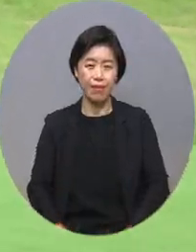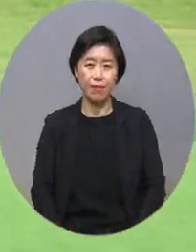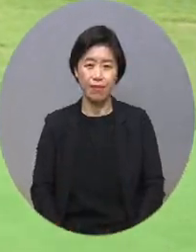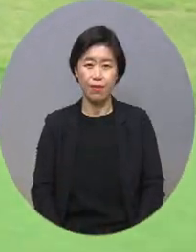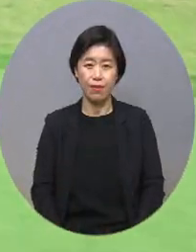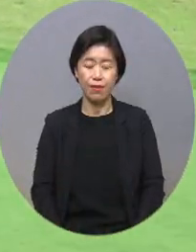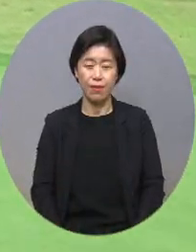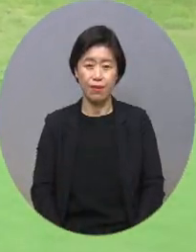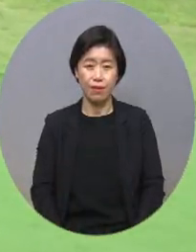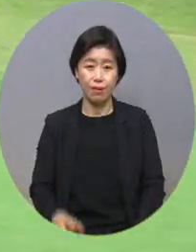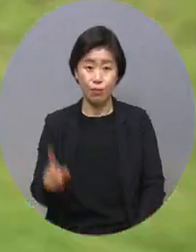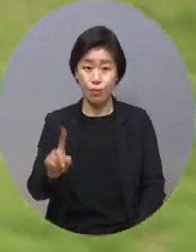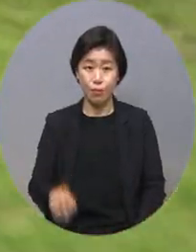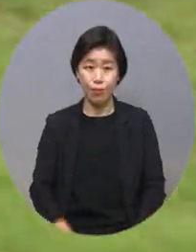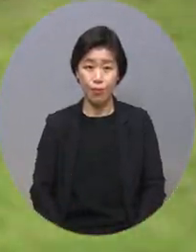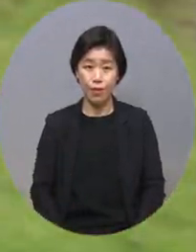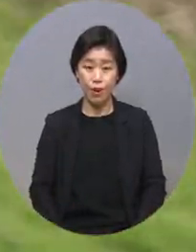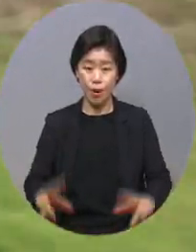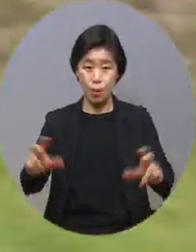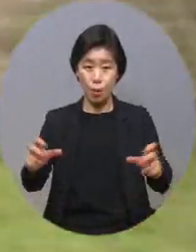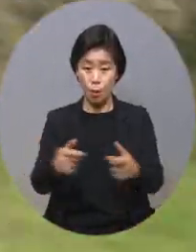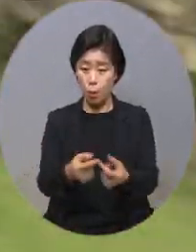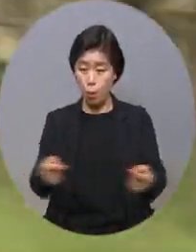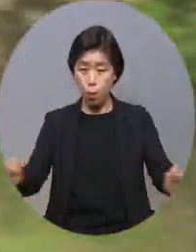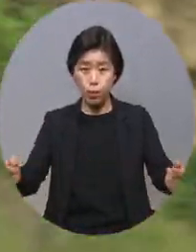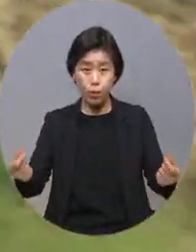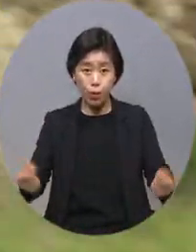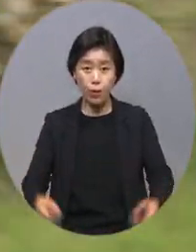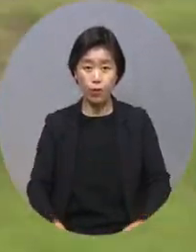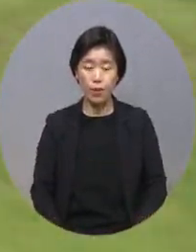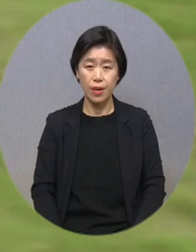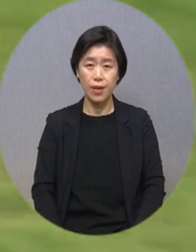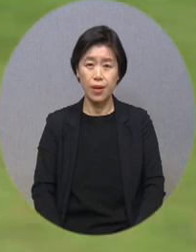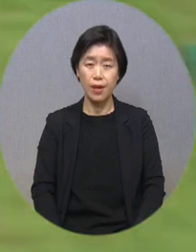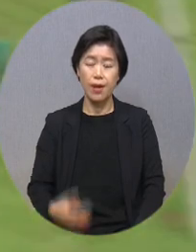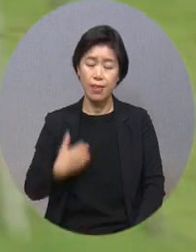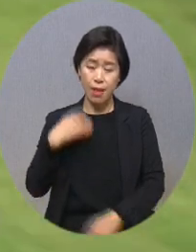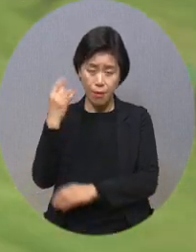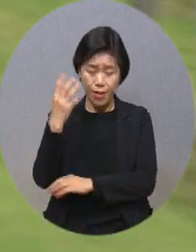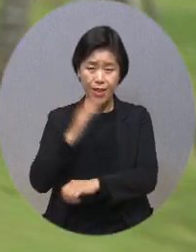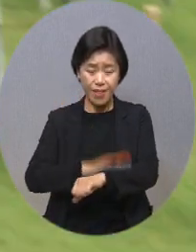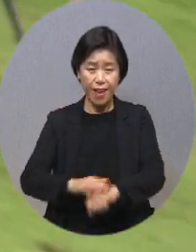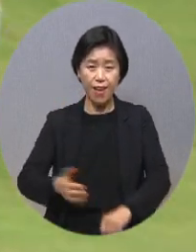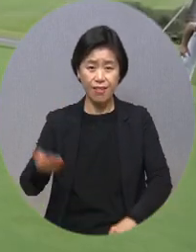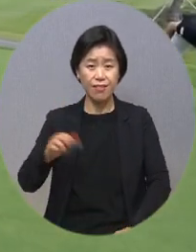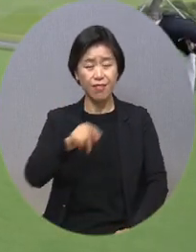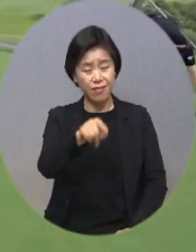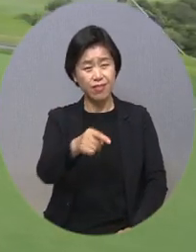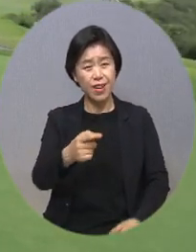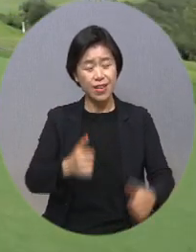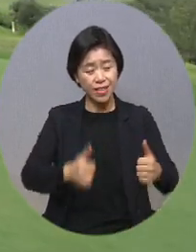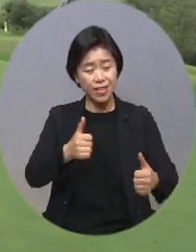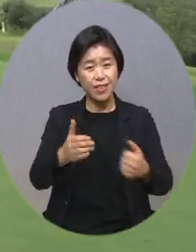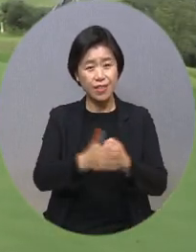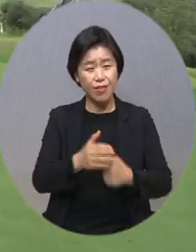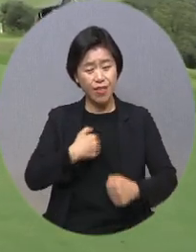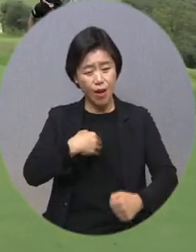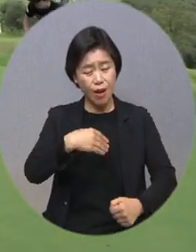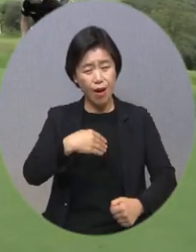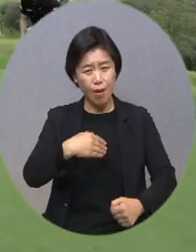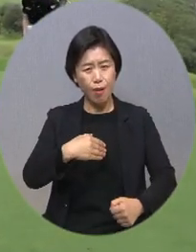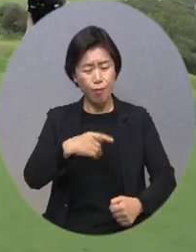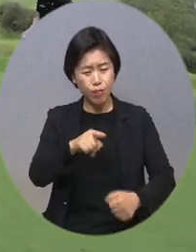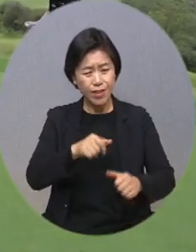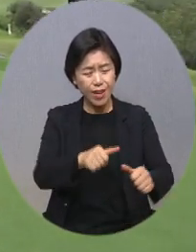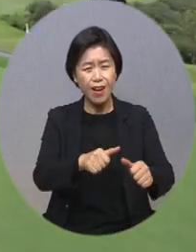뭐야? 지금 똑같아. 아, 나 잘 치는데 너 따라치고 있잖아 지금. 아 진짜? 아 나도 저기서 퍼터 잘 친다고. 아